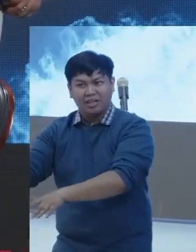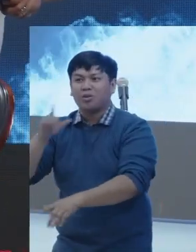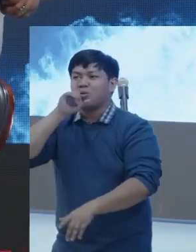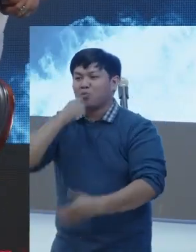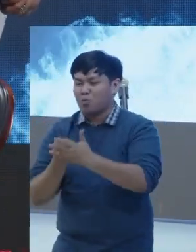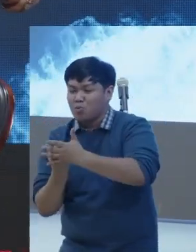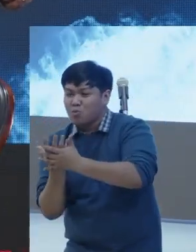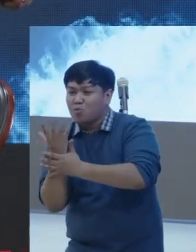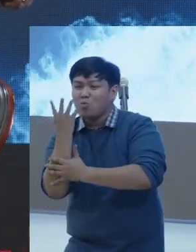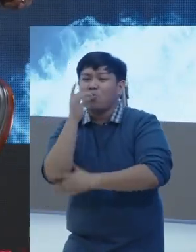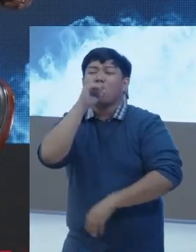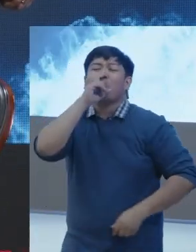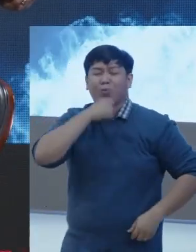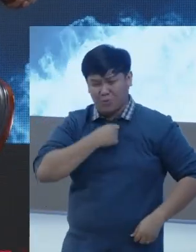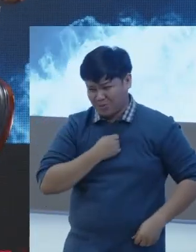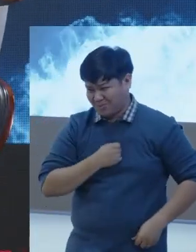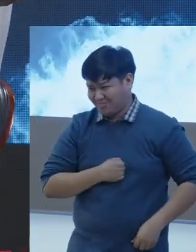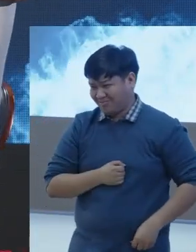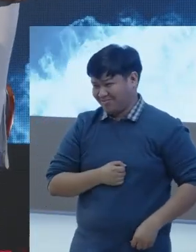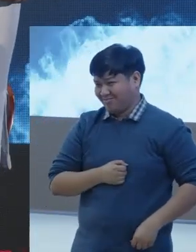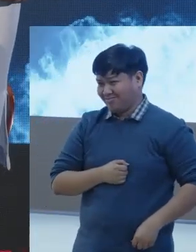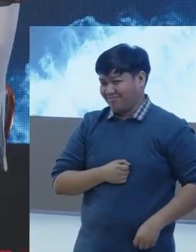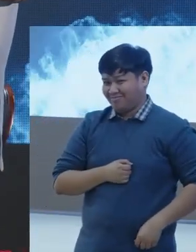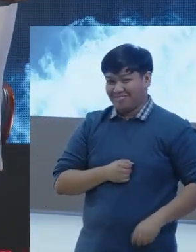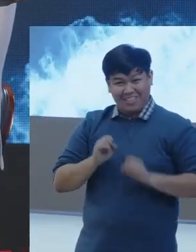malamang kasama sila sa nilipol.